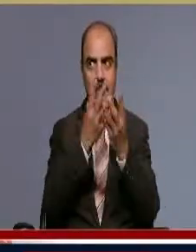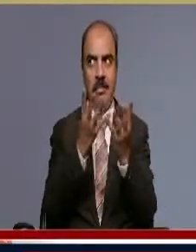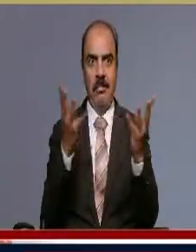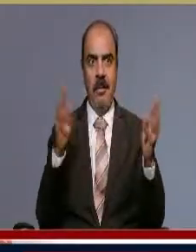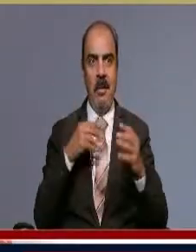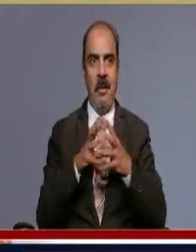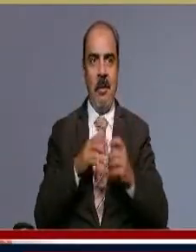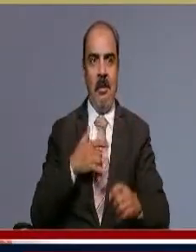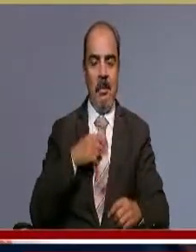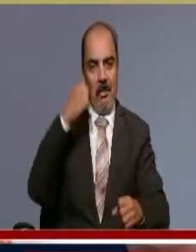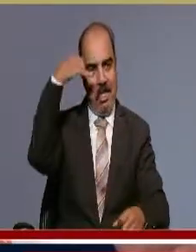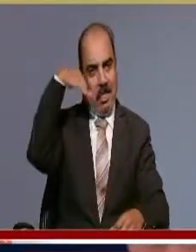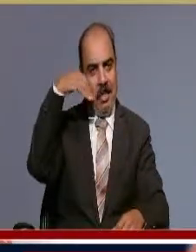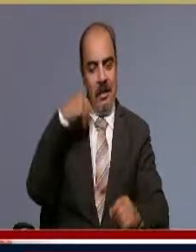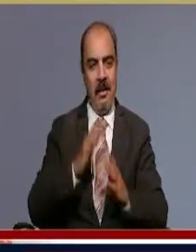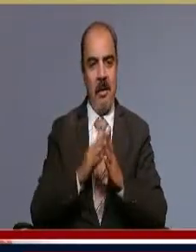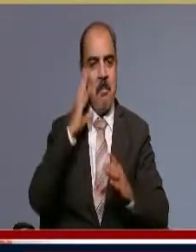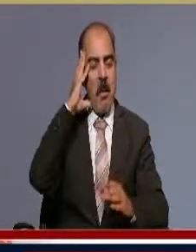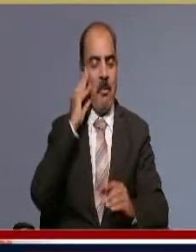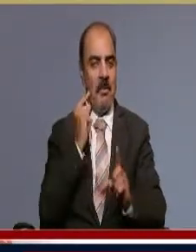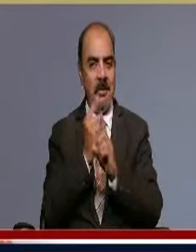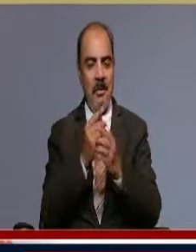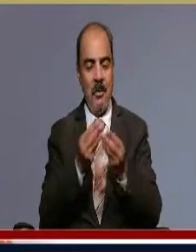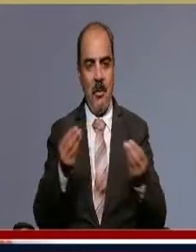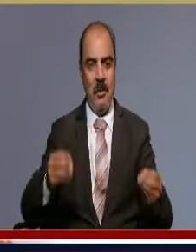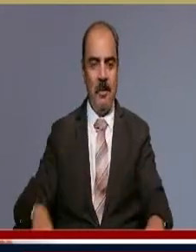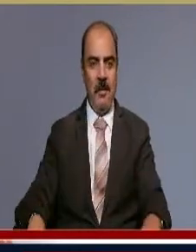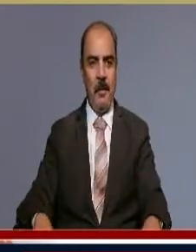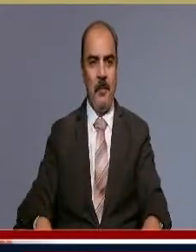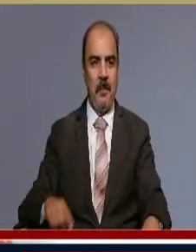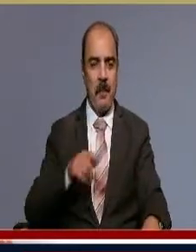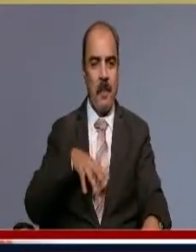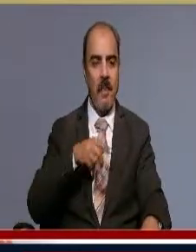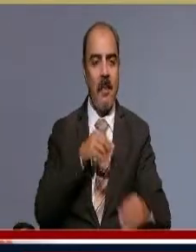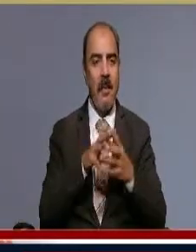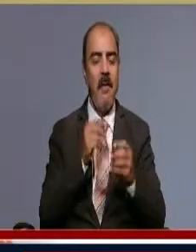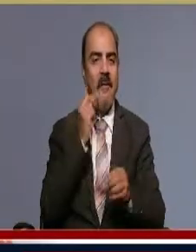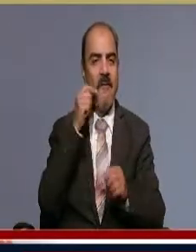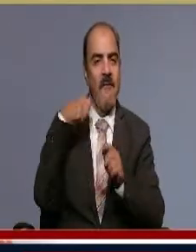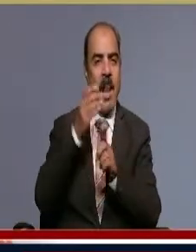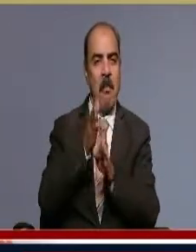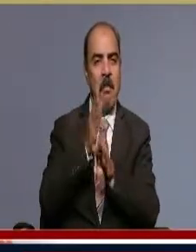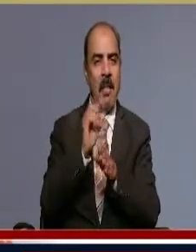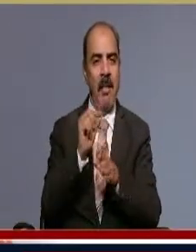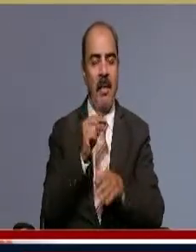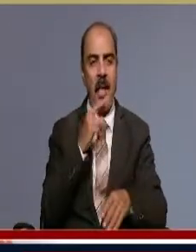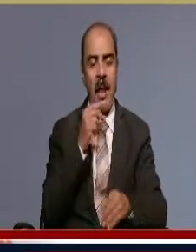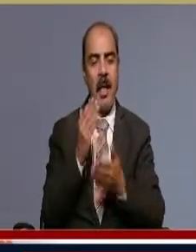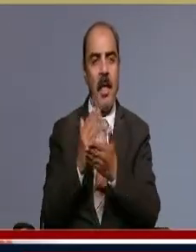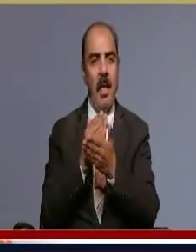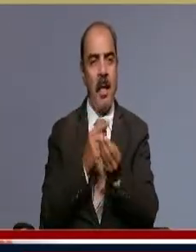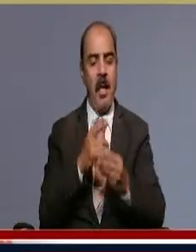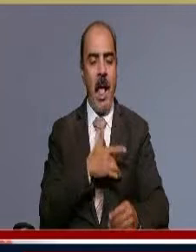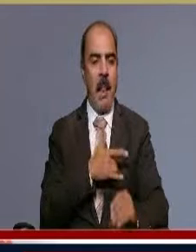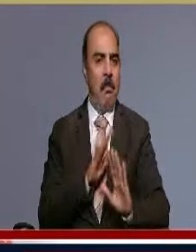اسمه كلام القلب، كلام القلب، كنا بنصوره مع ستات مصريات فضليات، كل واحدة فيهم كان عندها